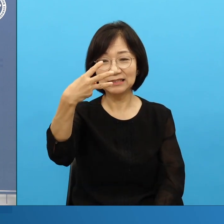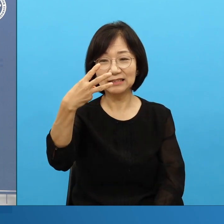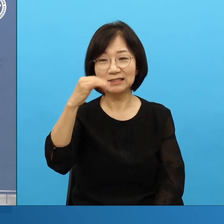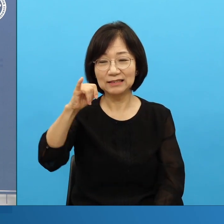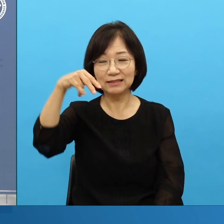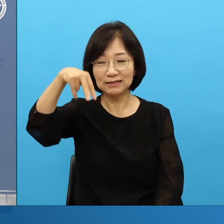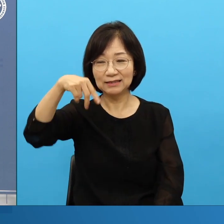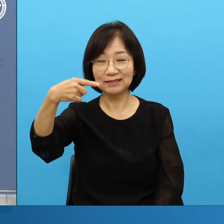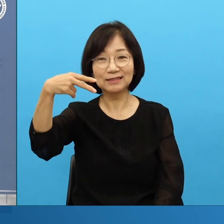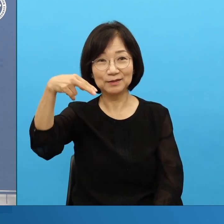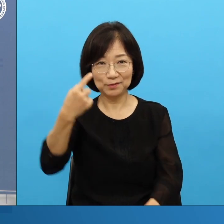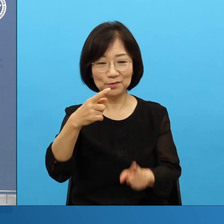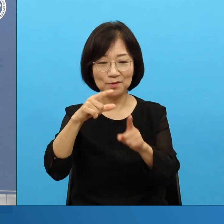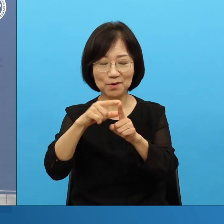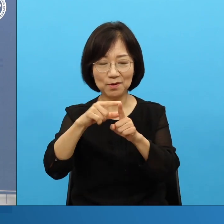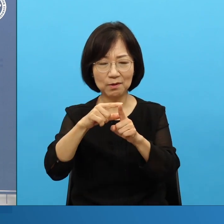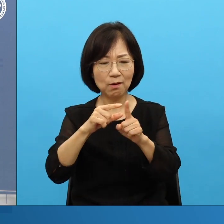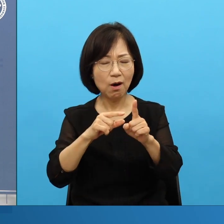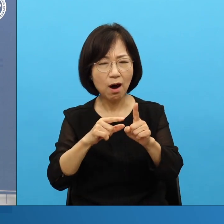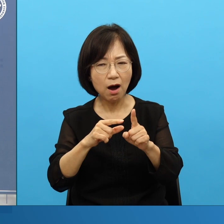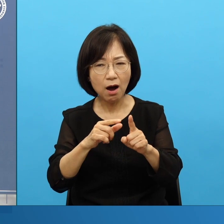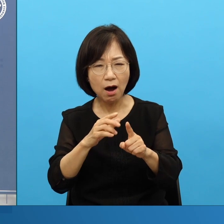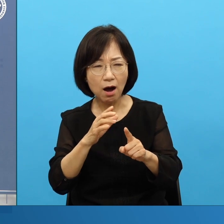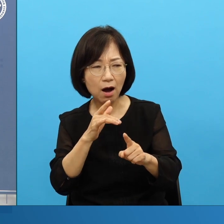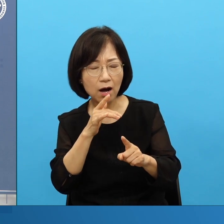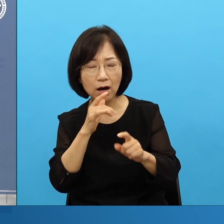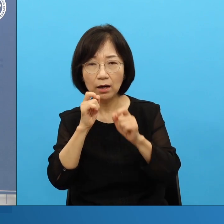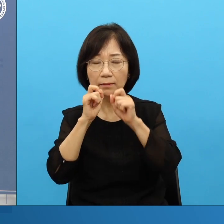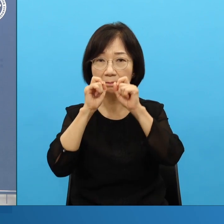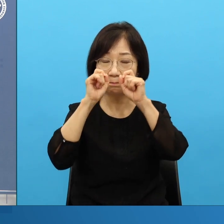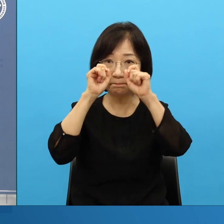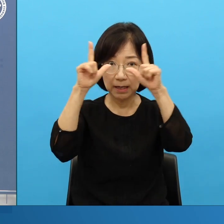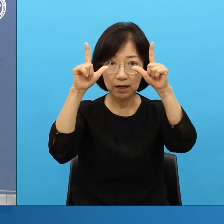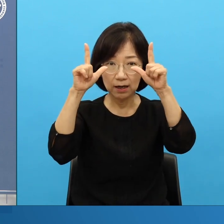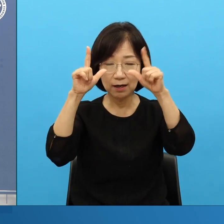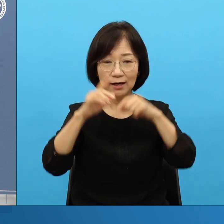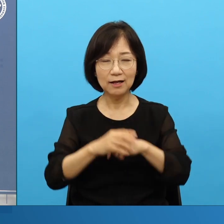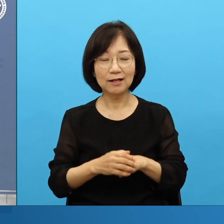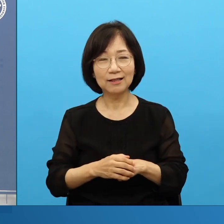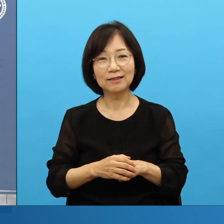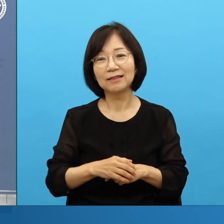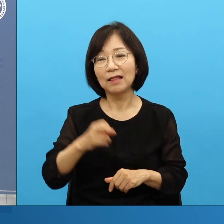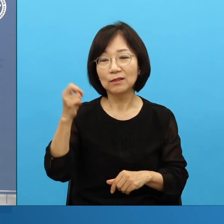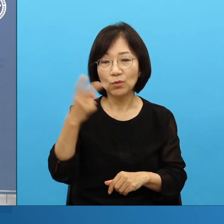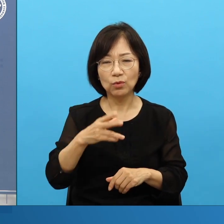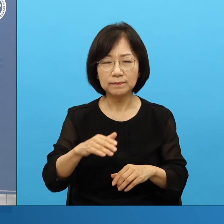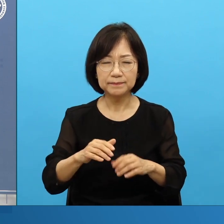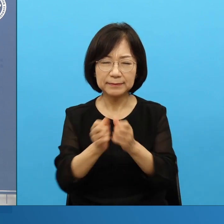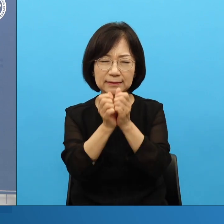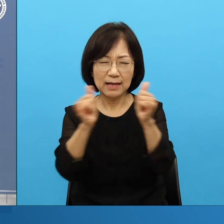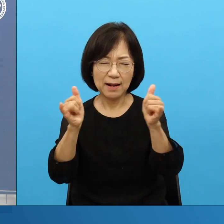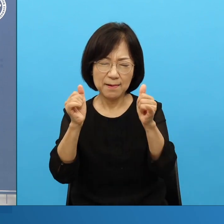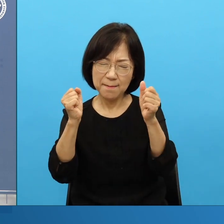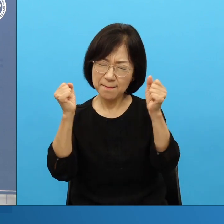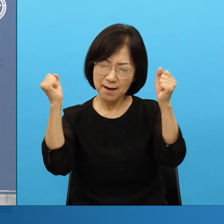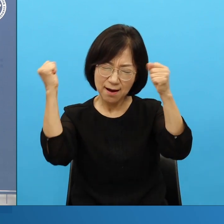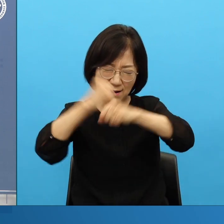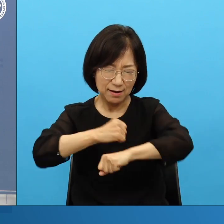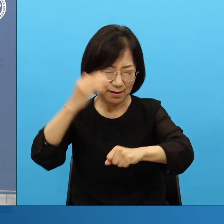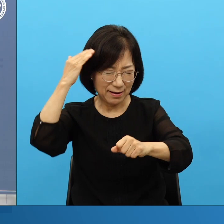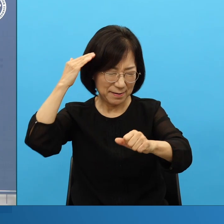Christ really came upon me. 그러면서 꿈에도 생각 안 했던 우리 인간을 철저히 멸망시키는 사단 And then I 이게